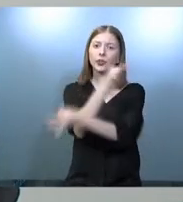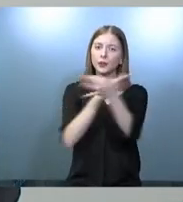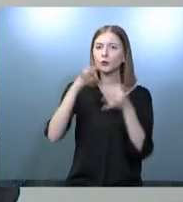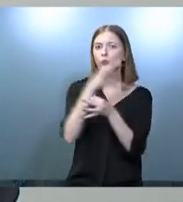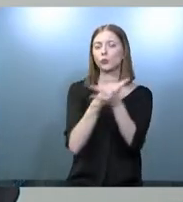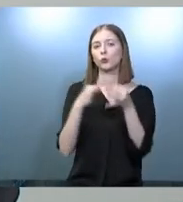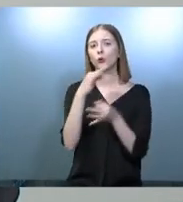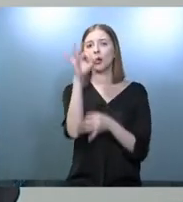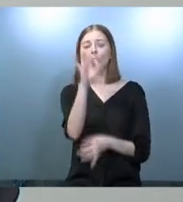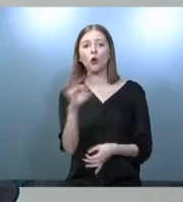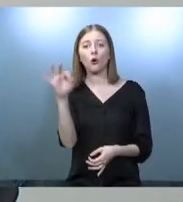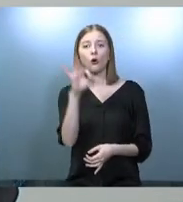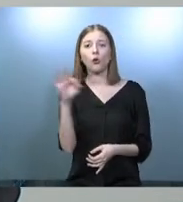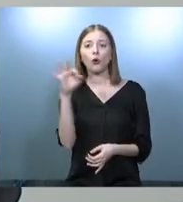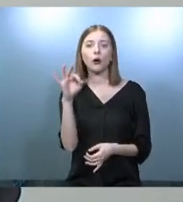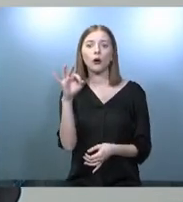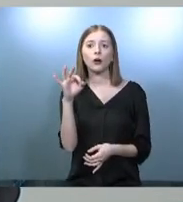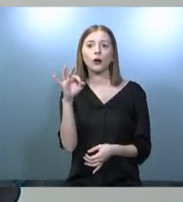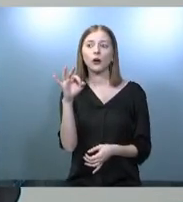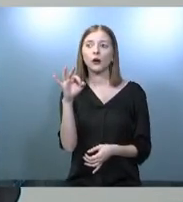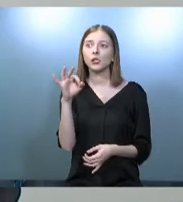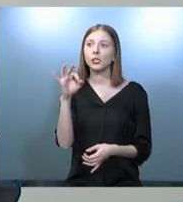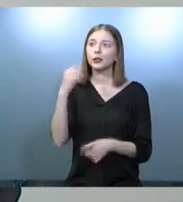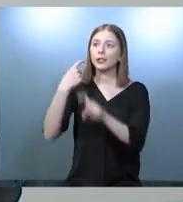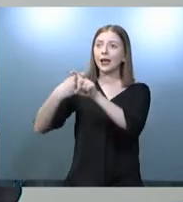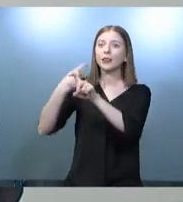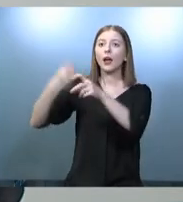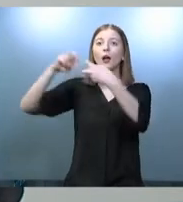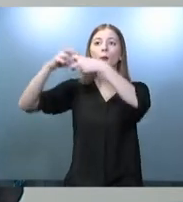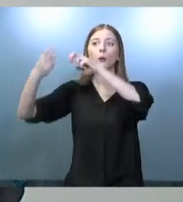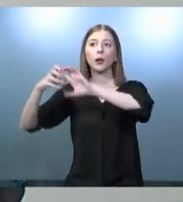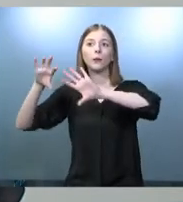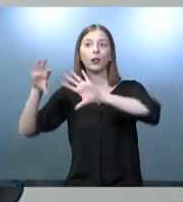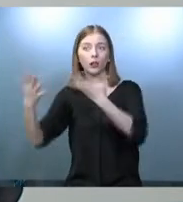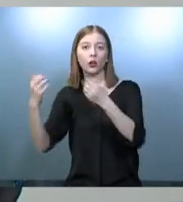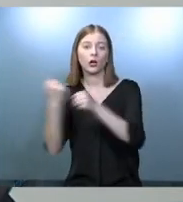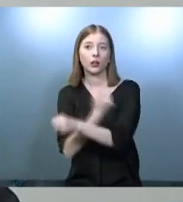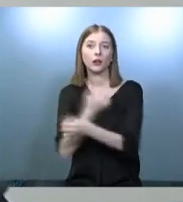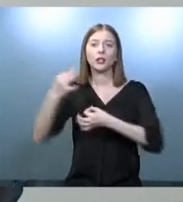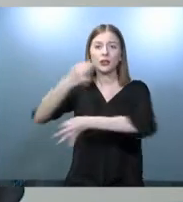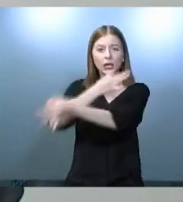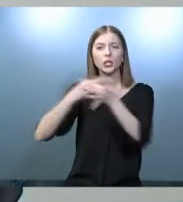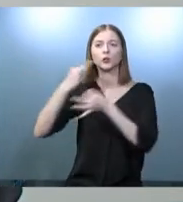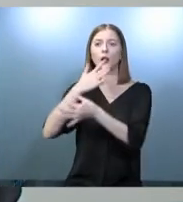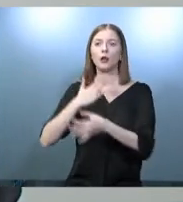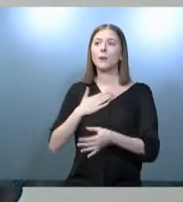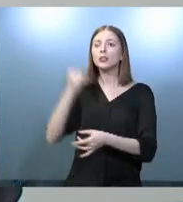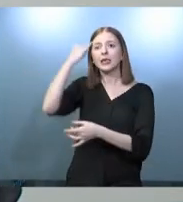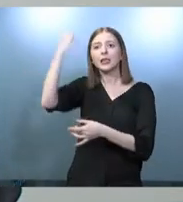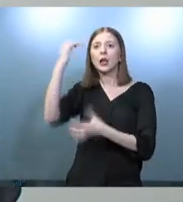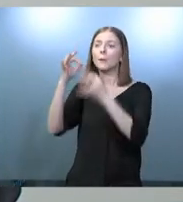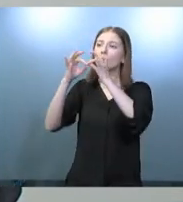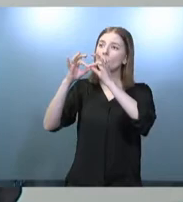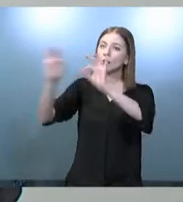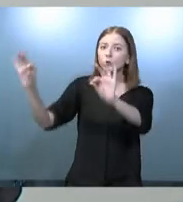įsiklausyti į tai, ką kalba, kuo gyvena kėdainiečiai. Mes siūlome savo idėjas, esame laisvi